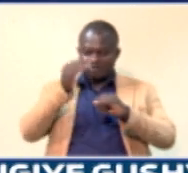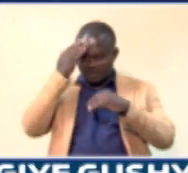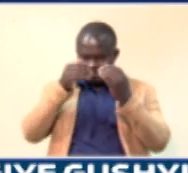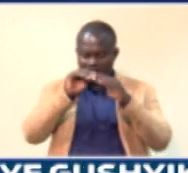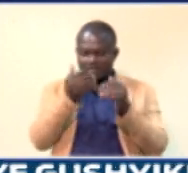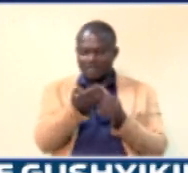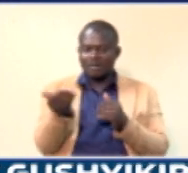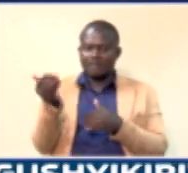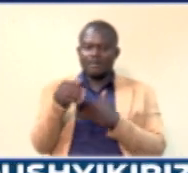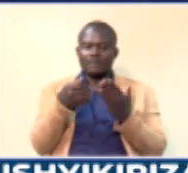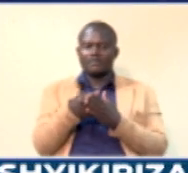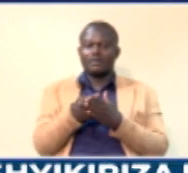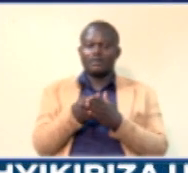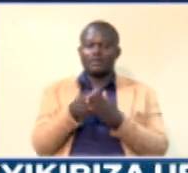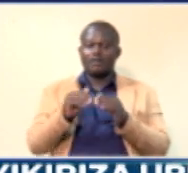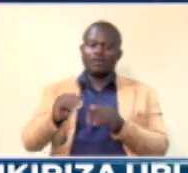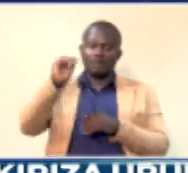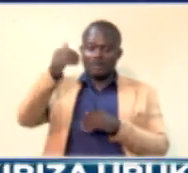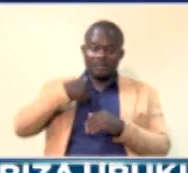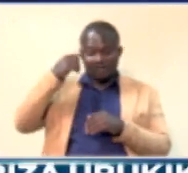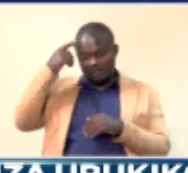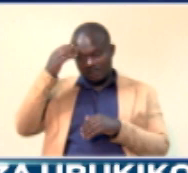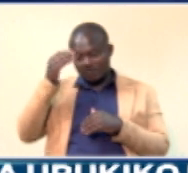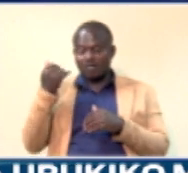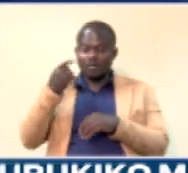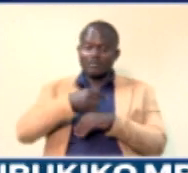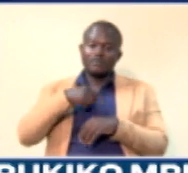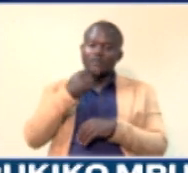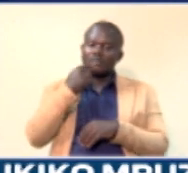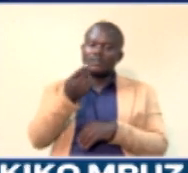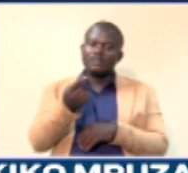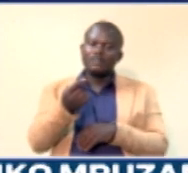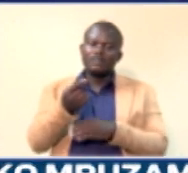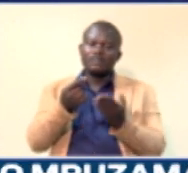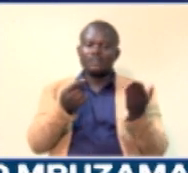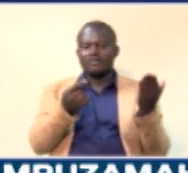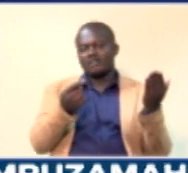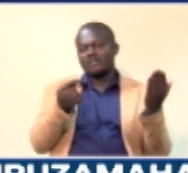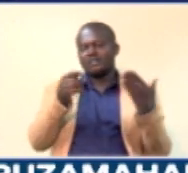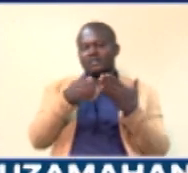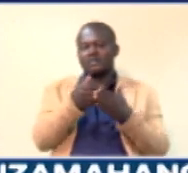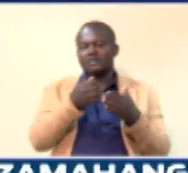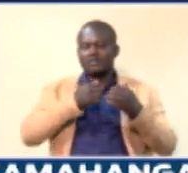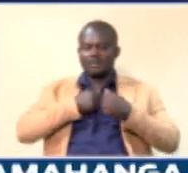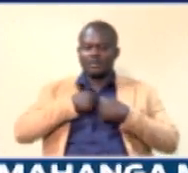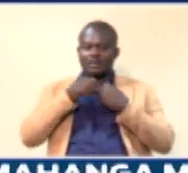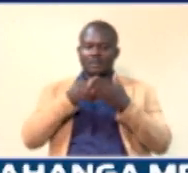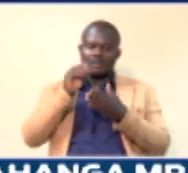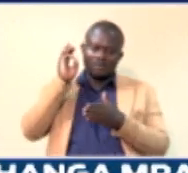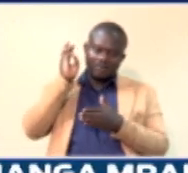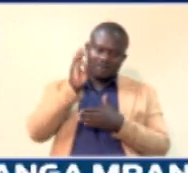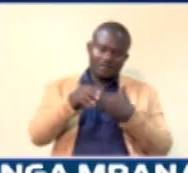kugira ngo wa mwana akurane izo nzozi. Uyu munsi turavuga Messi ko ari uri kwamamaza Visit Rwanda, wenda umwana w'umunyarwanda